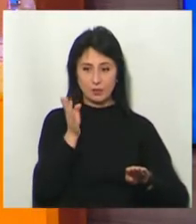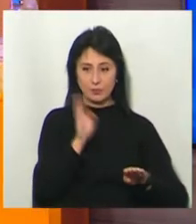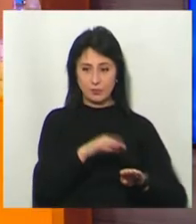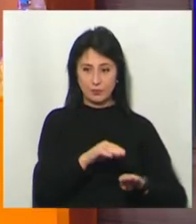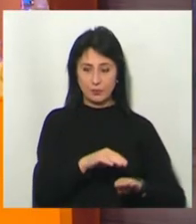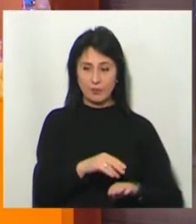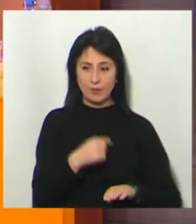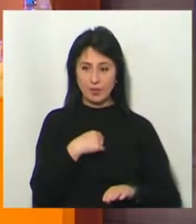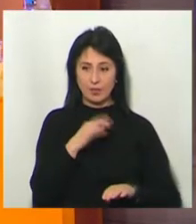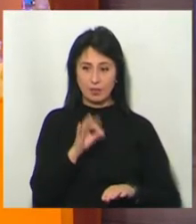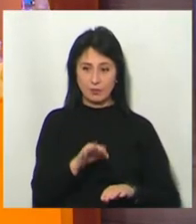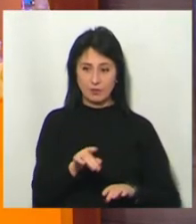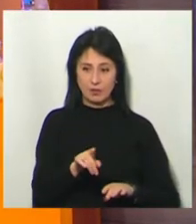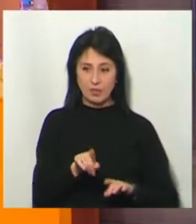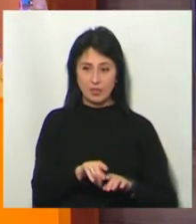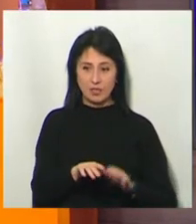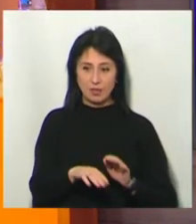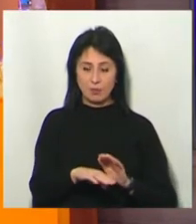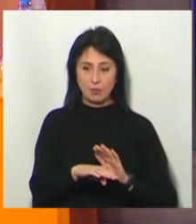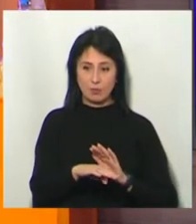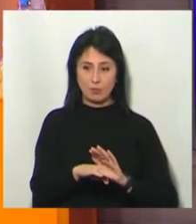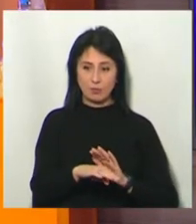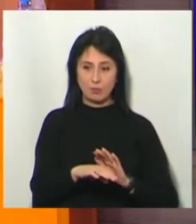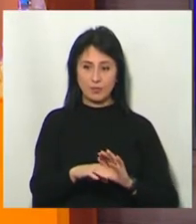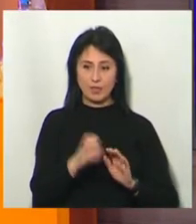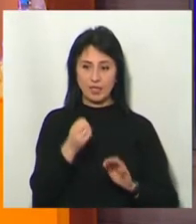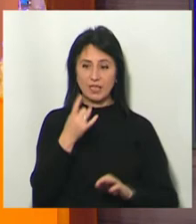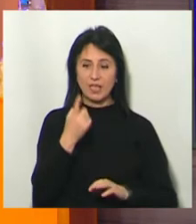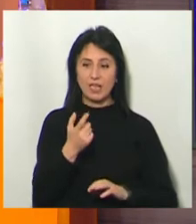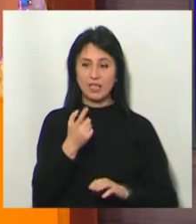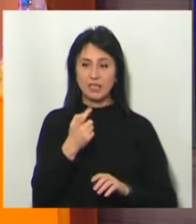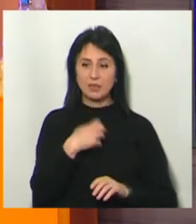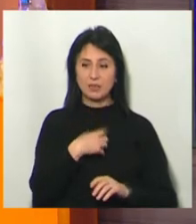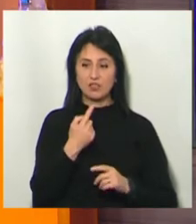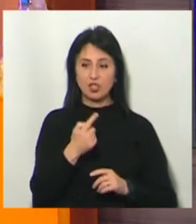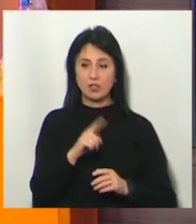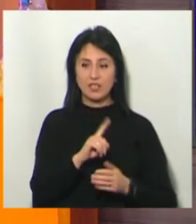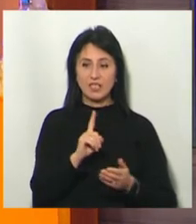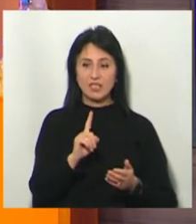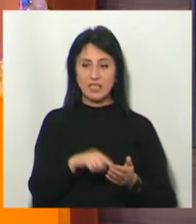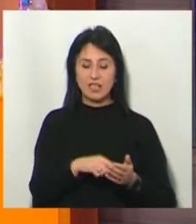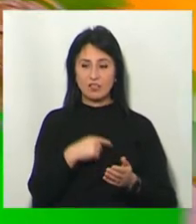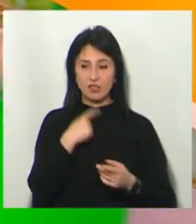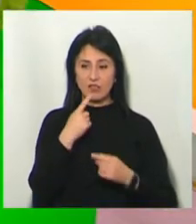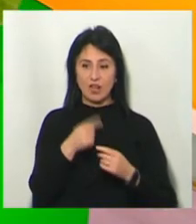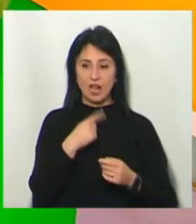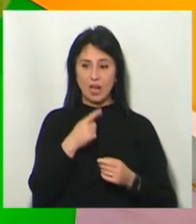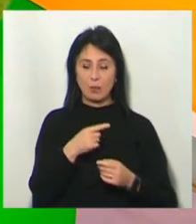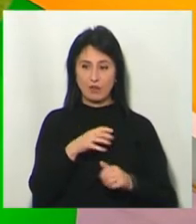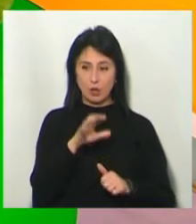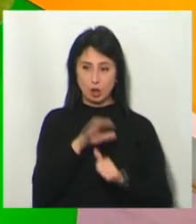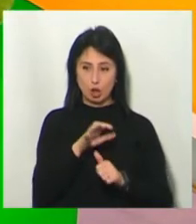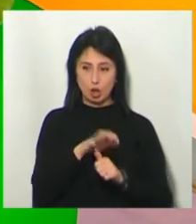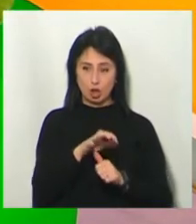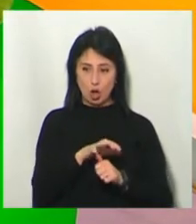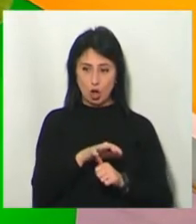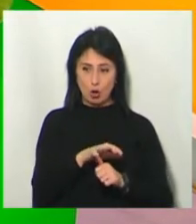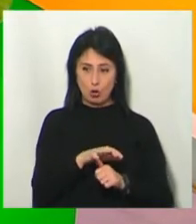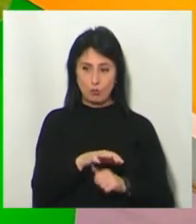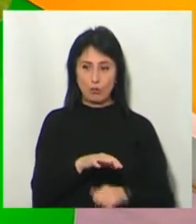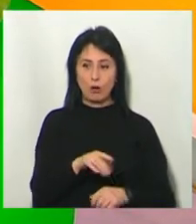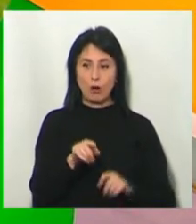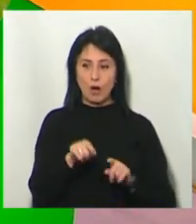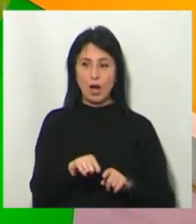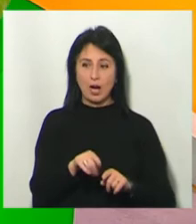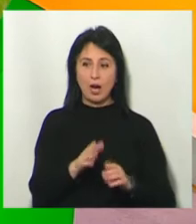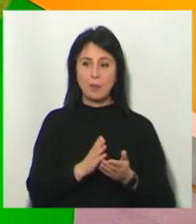წვანე ზონაში და მე სწორედ ასე მოვიქცევი ამ შემთხვევაში. Კიდევ ერთი ძალიან მნიშვნელოვანი საკითხი, როდესაც ჩვენ ლაპარაკობთ სოკოს გამოყენებაზე,